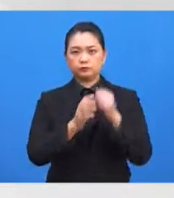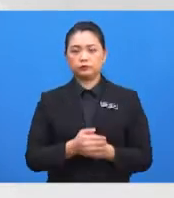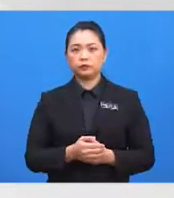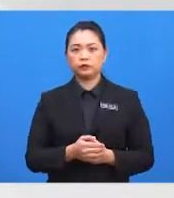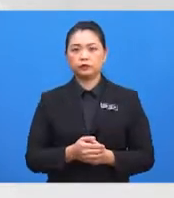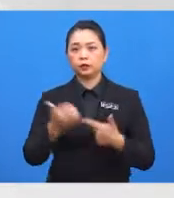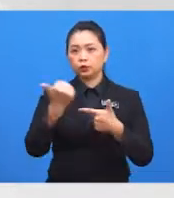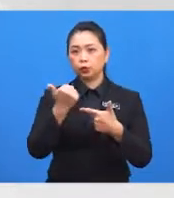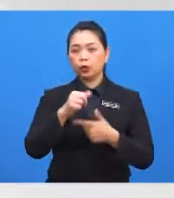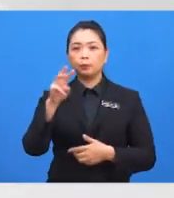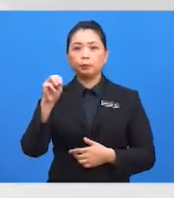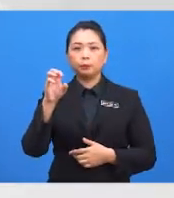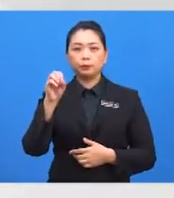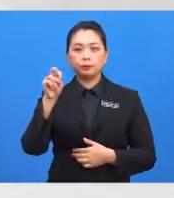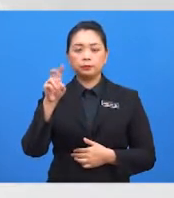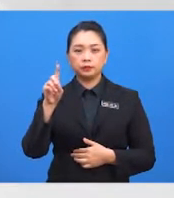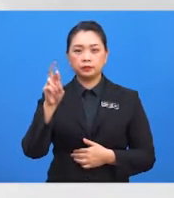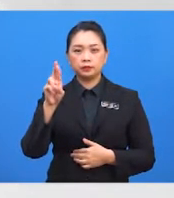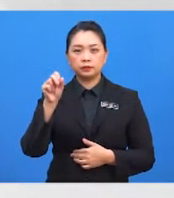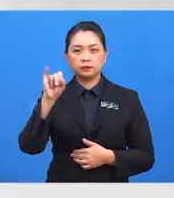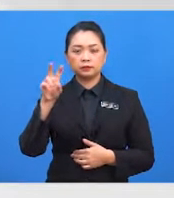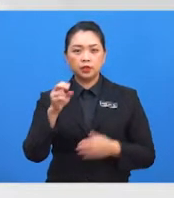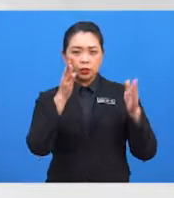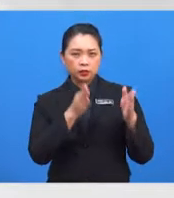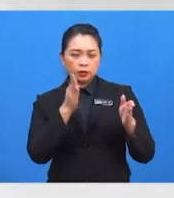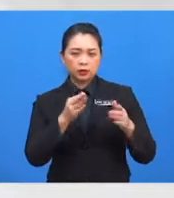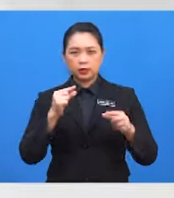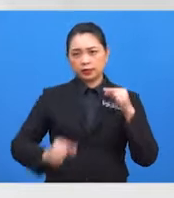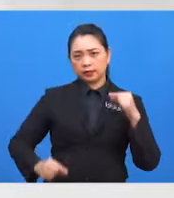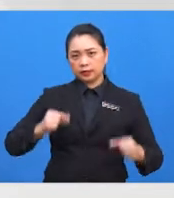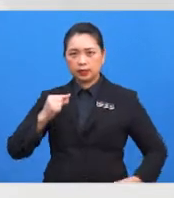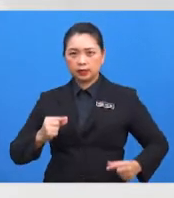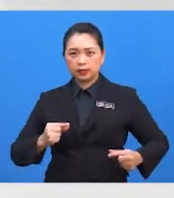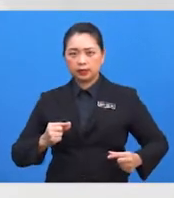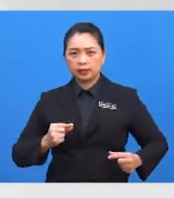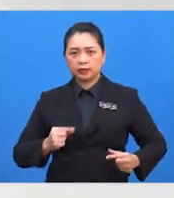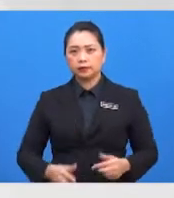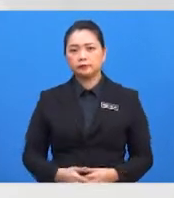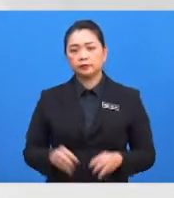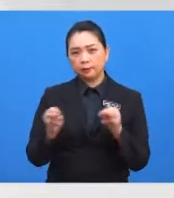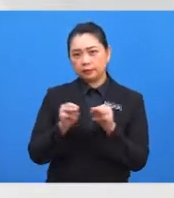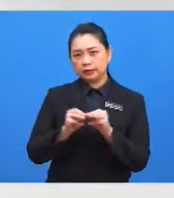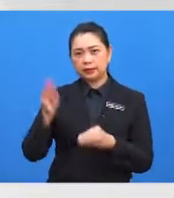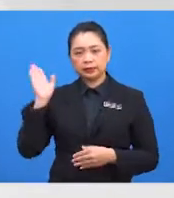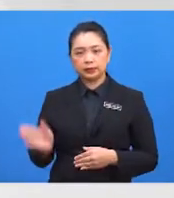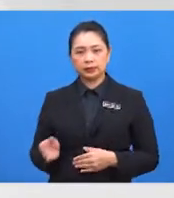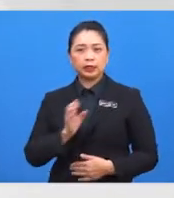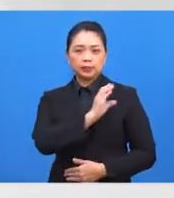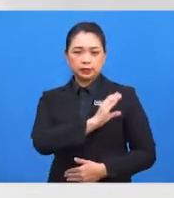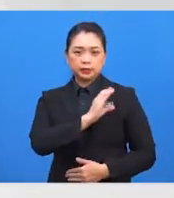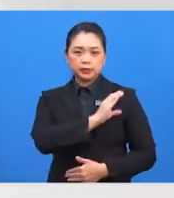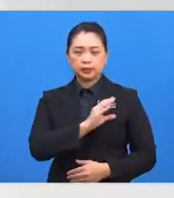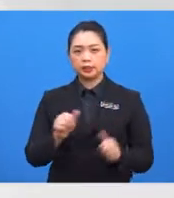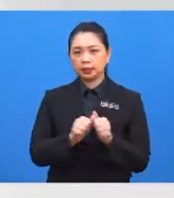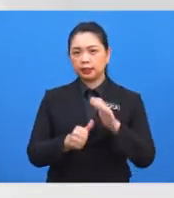Kedua, mondrain. Ia adalah gaya susun atur yang dinamakan sempena Belanda painter dan dicirikan